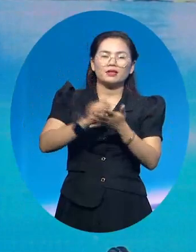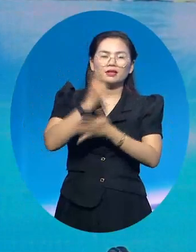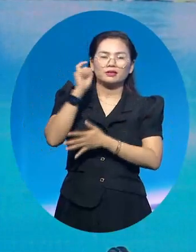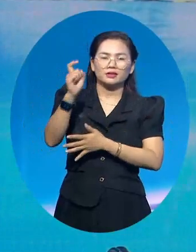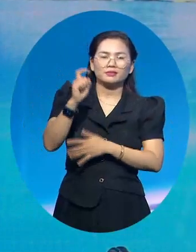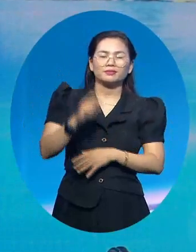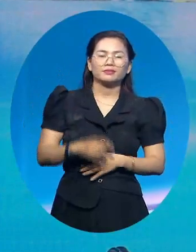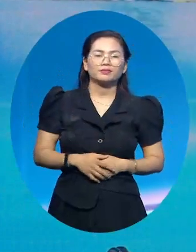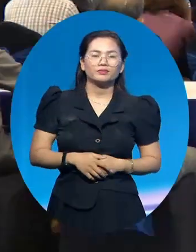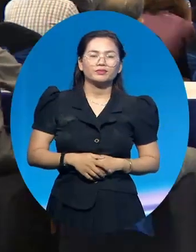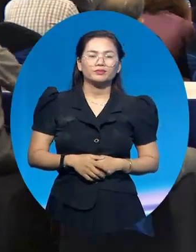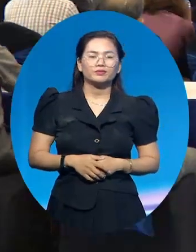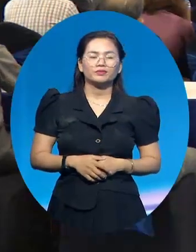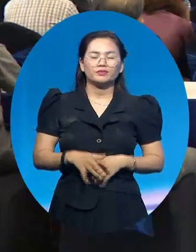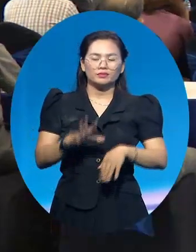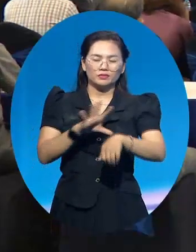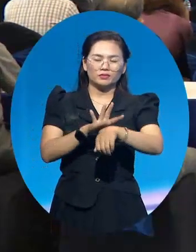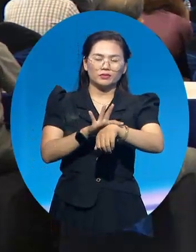9.